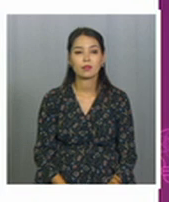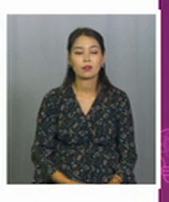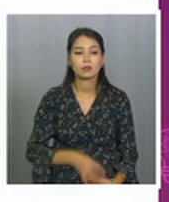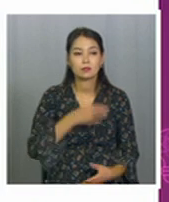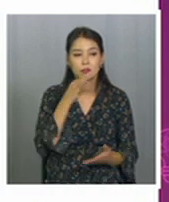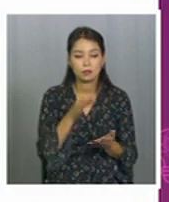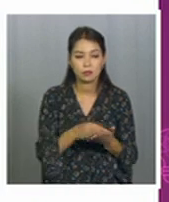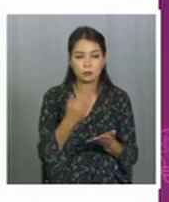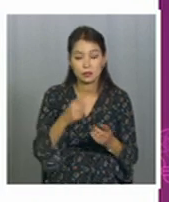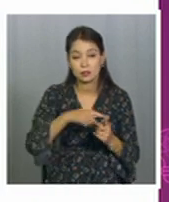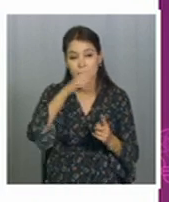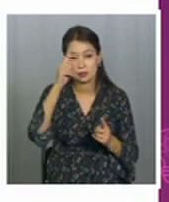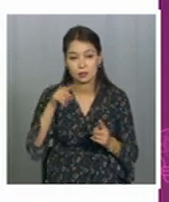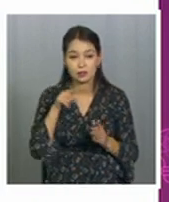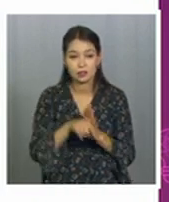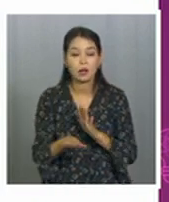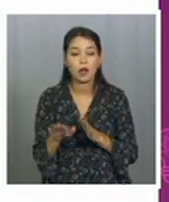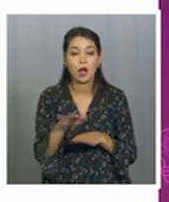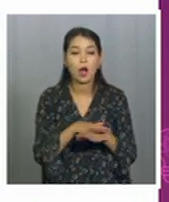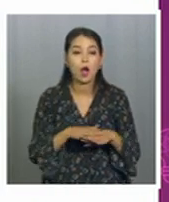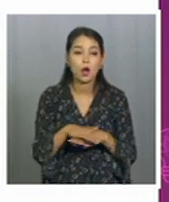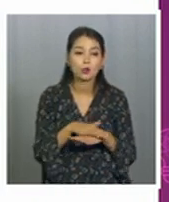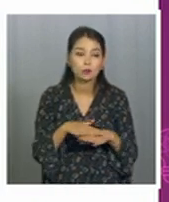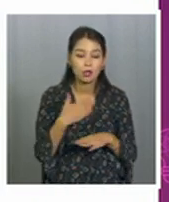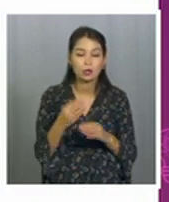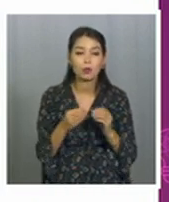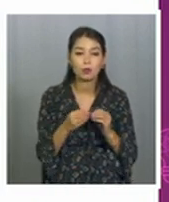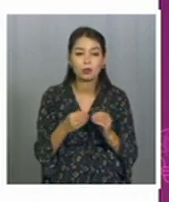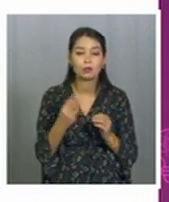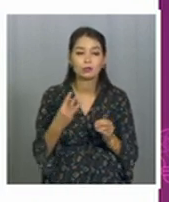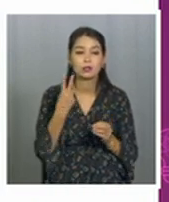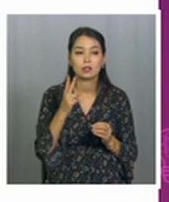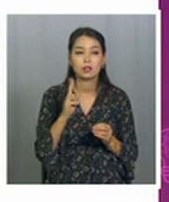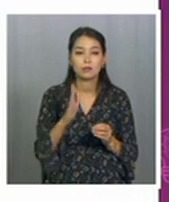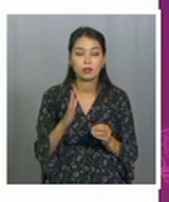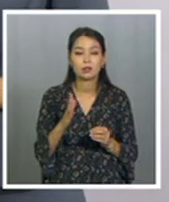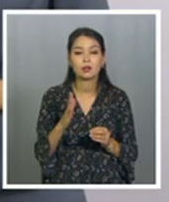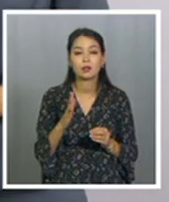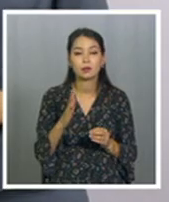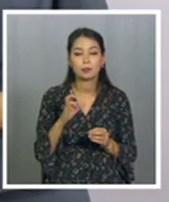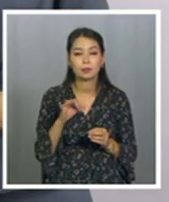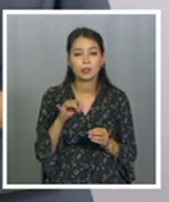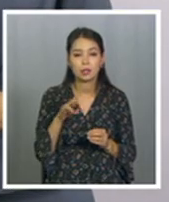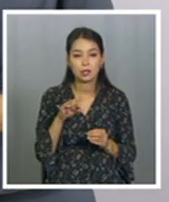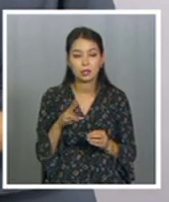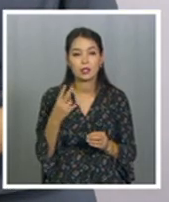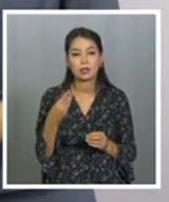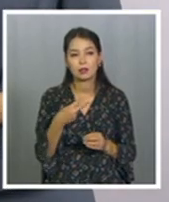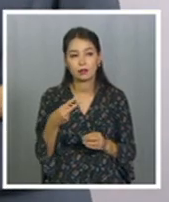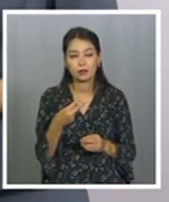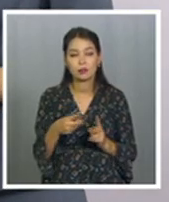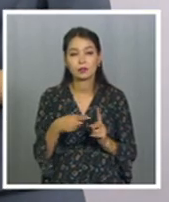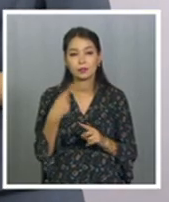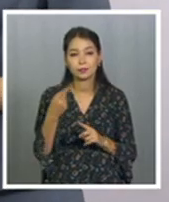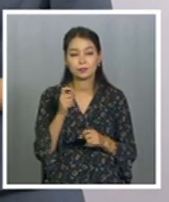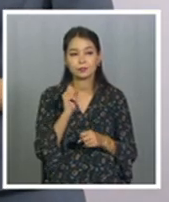сызықты трапецияның ауданы 10 бүтін 3-тен 2 квадрат бірлікке тең. Келесі тапсырма.